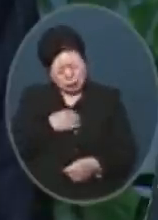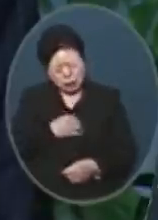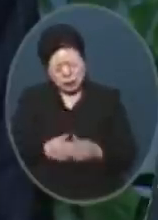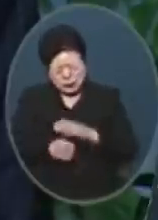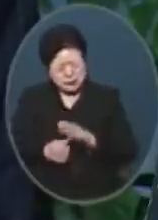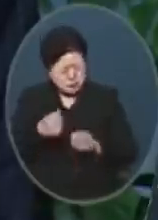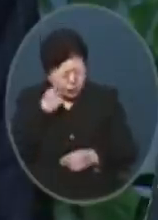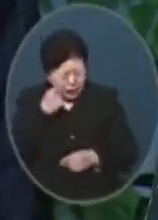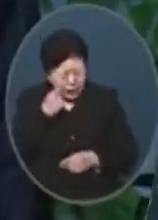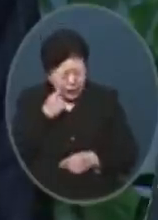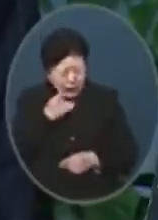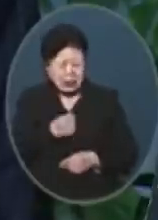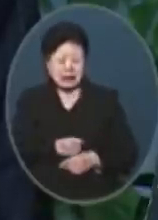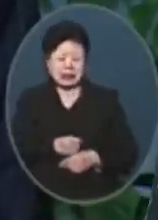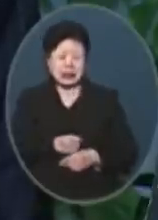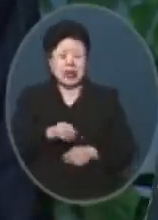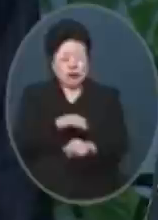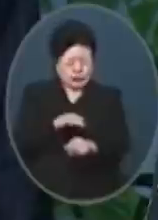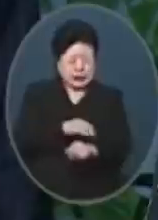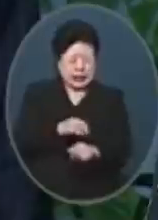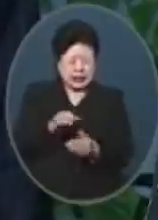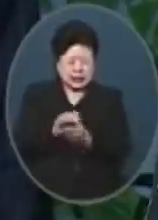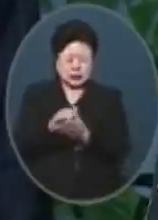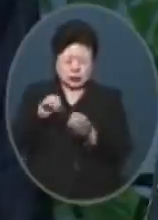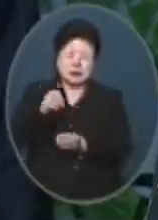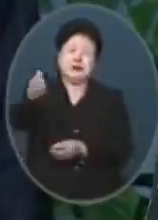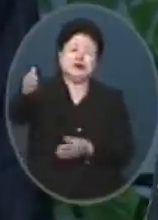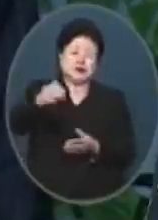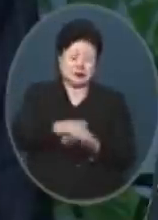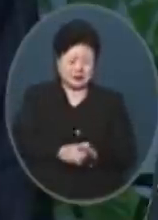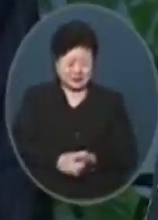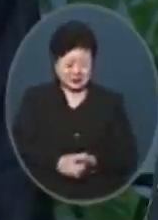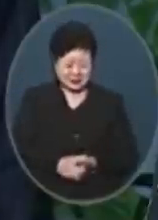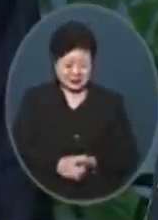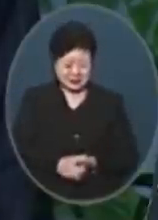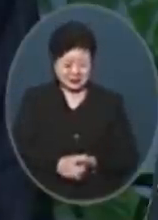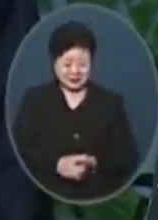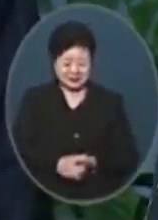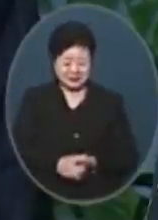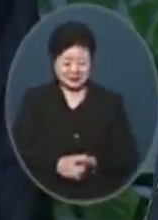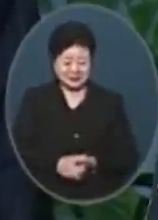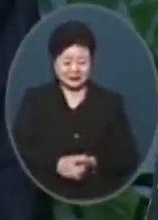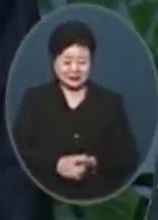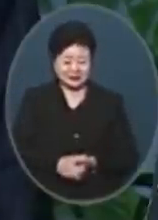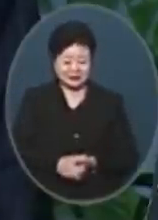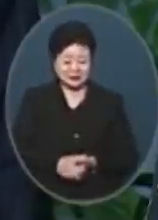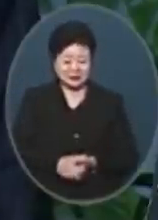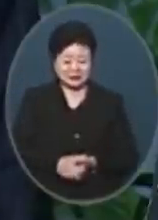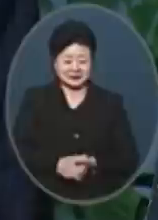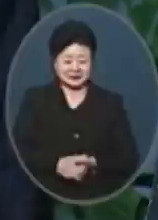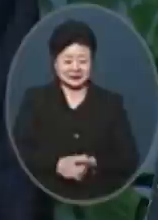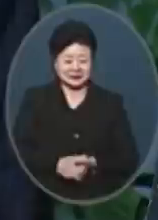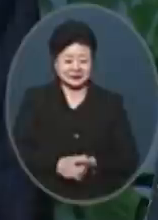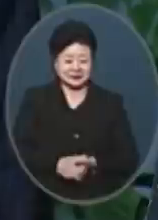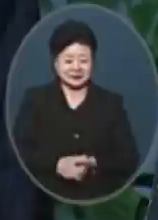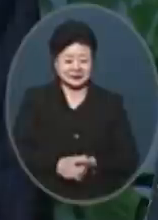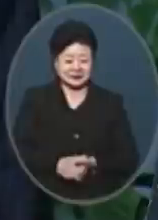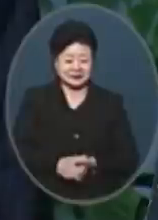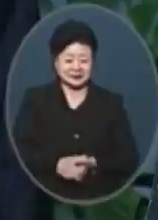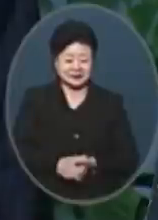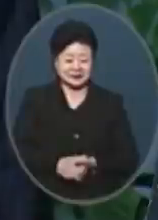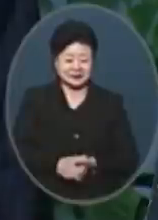없다. 그래서 그 기도를 응답해 주었다는 말이 있습니다. 기도는